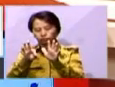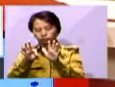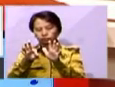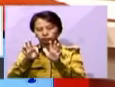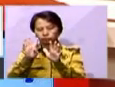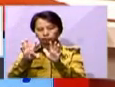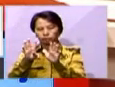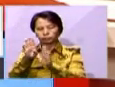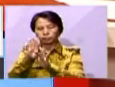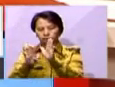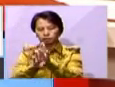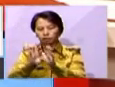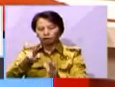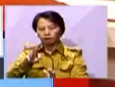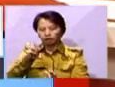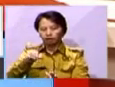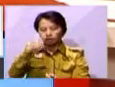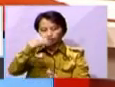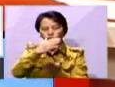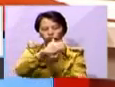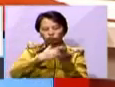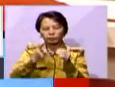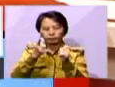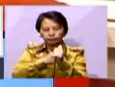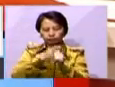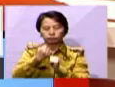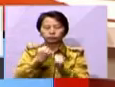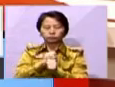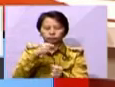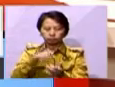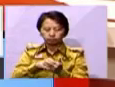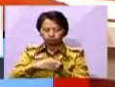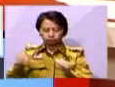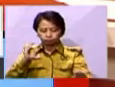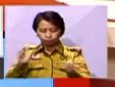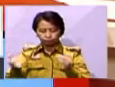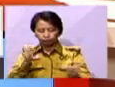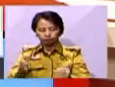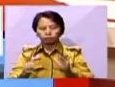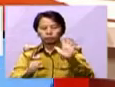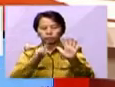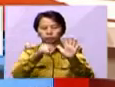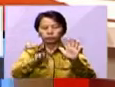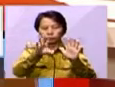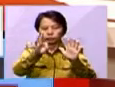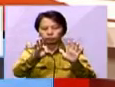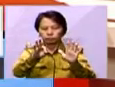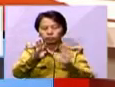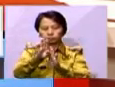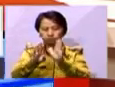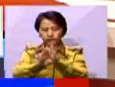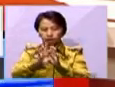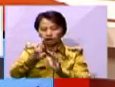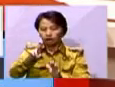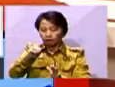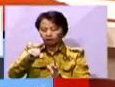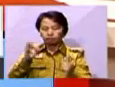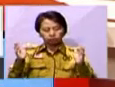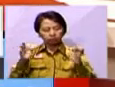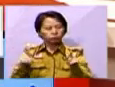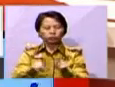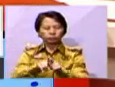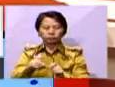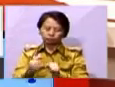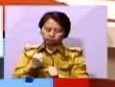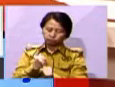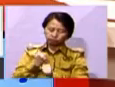RM5.94 bilion bagi separuh pertama tahun ini berbanding RM5.9 bilion bagi tempoh sama tahun